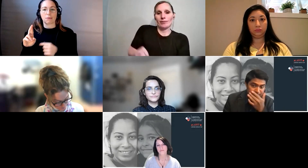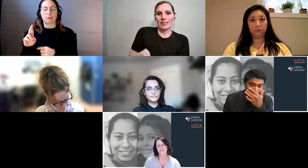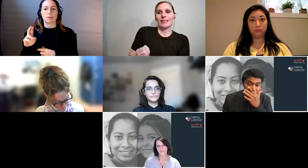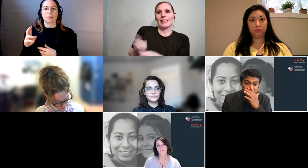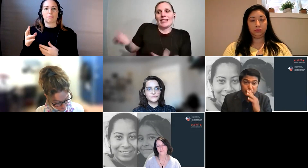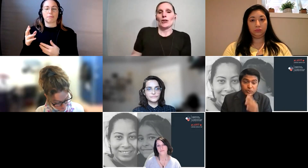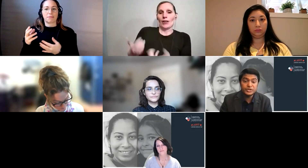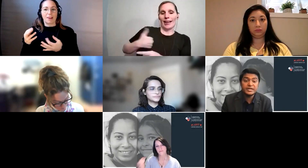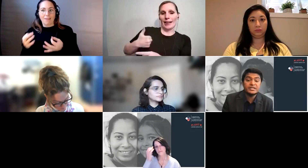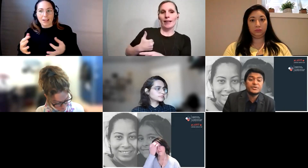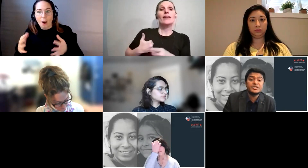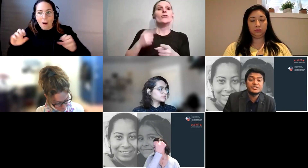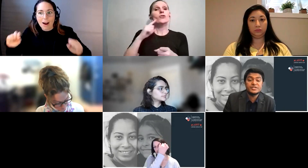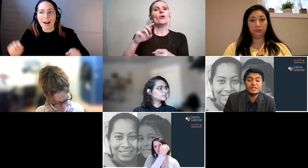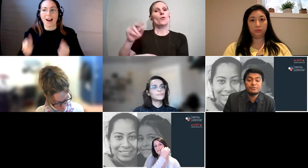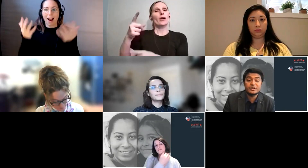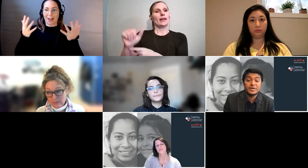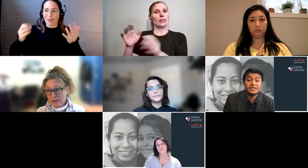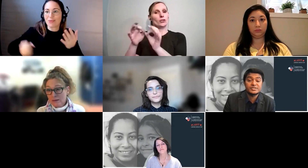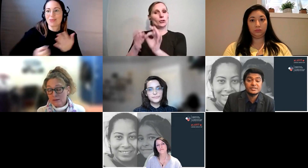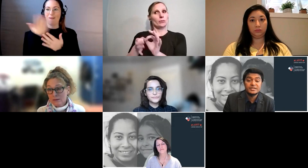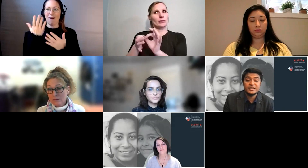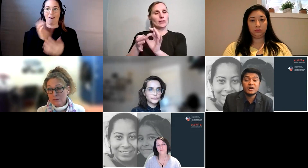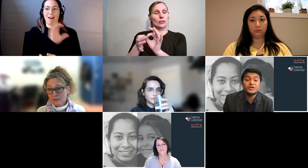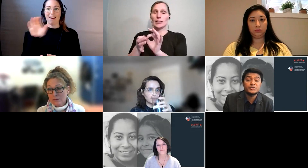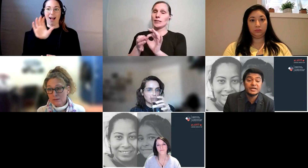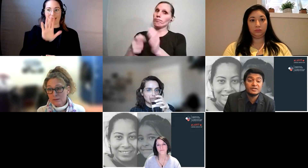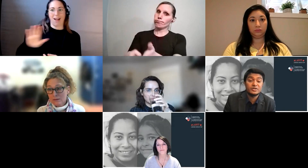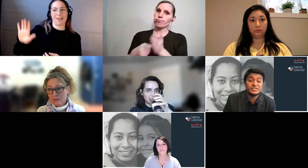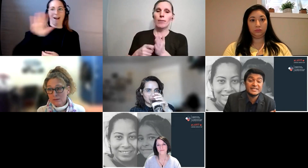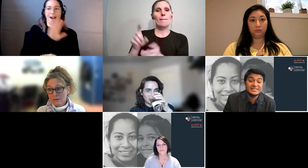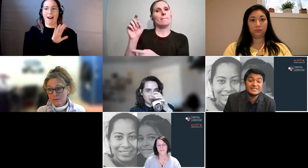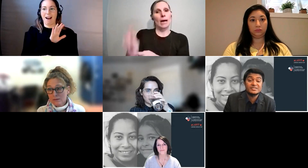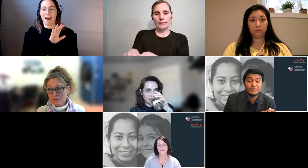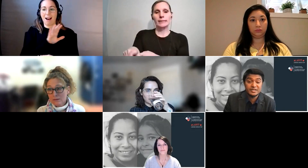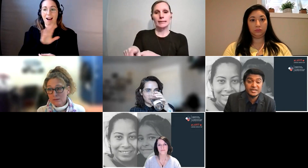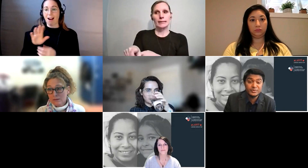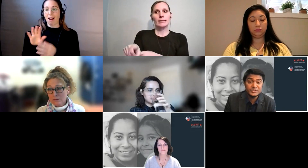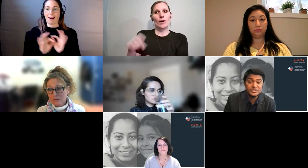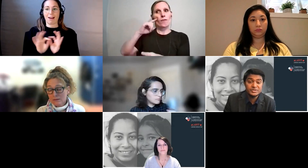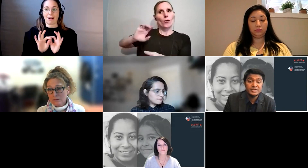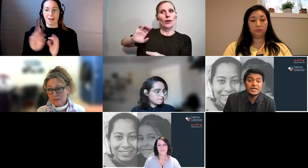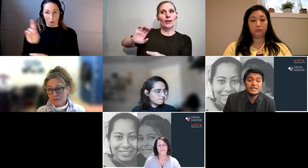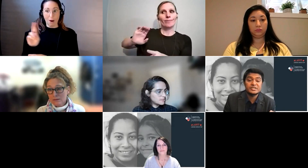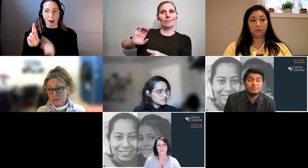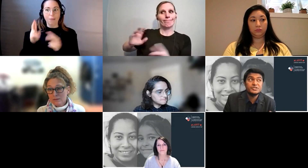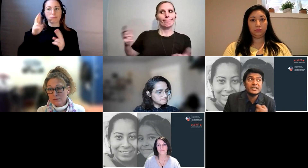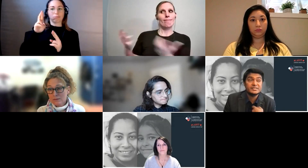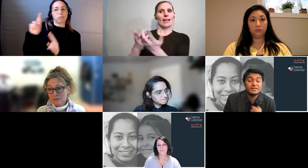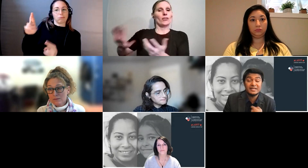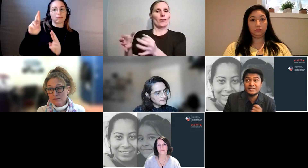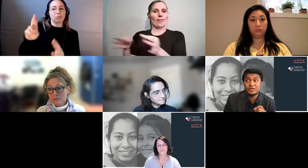de créer un nouveau Canada. Donc, l'interprétation Rohingya est là de façon à reconnaître l'existence de leur